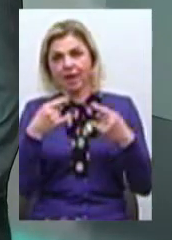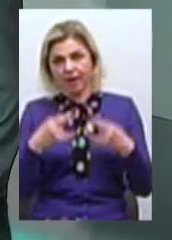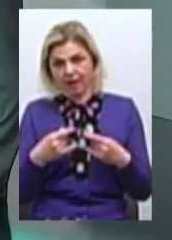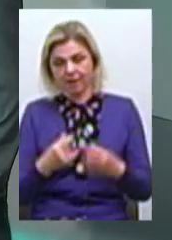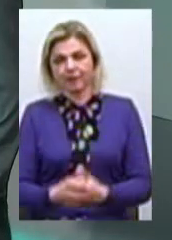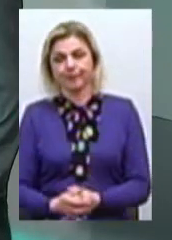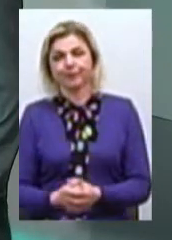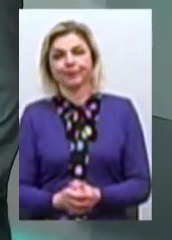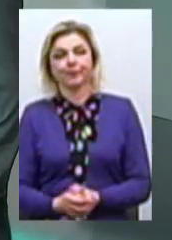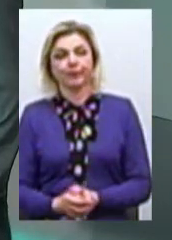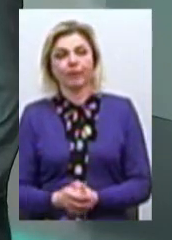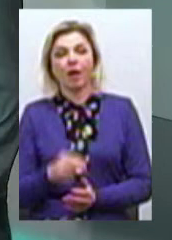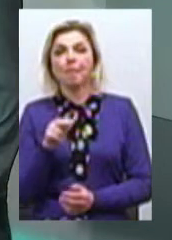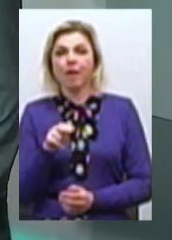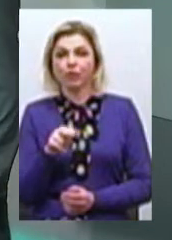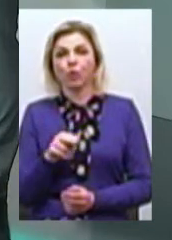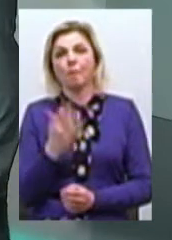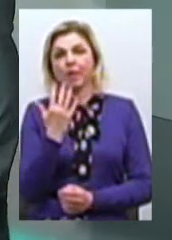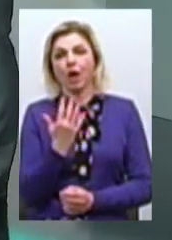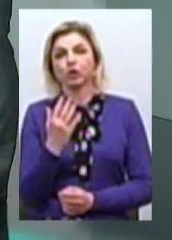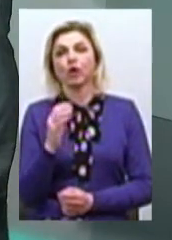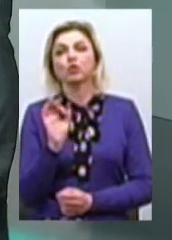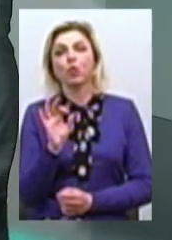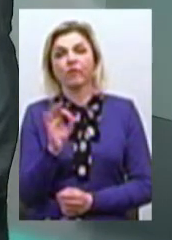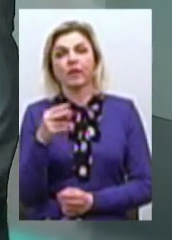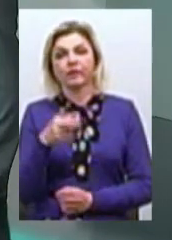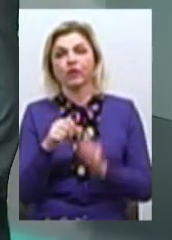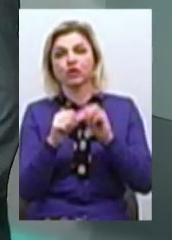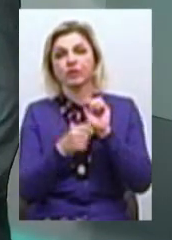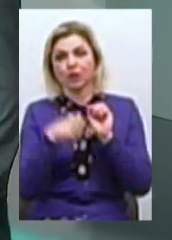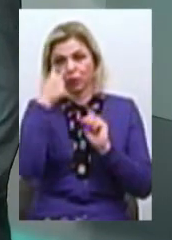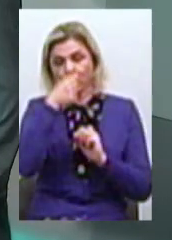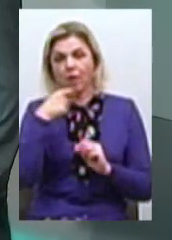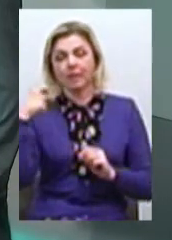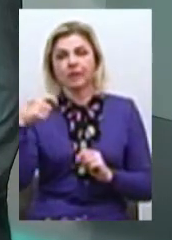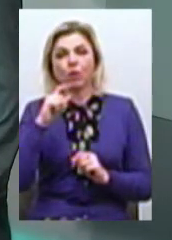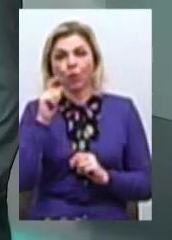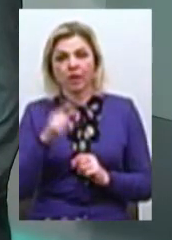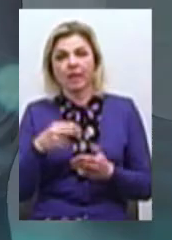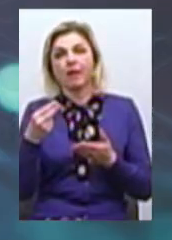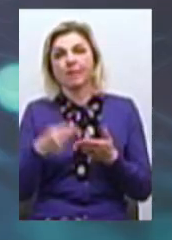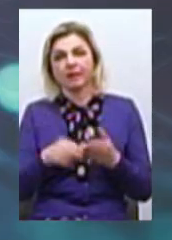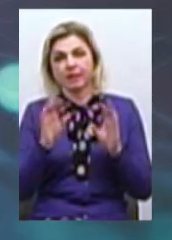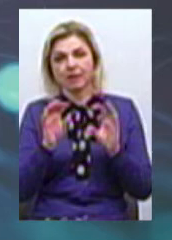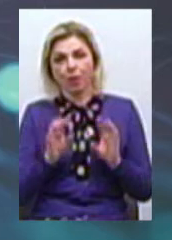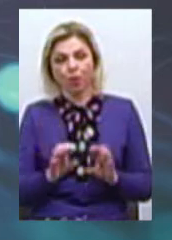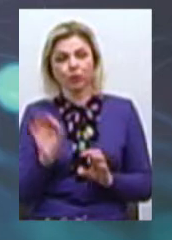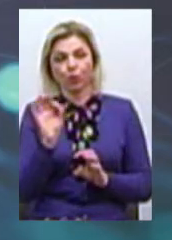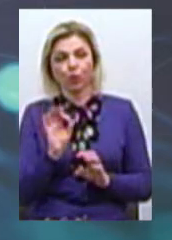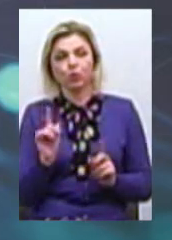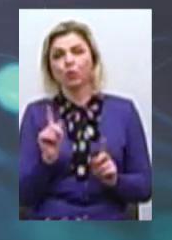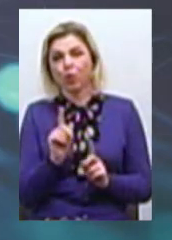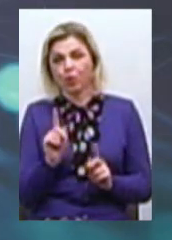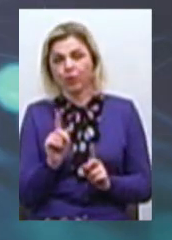76 92 33. Отже, Павло, 5 жовтня 2016 року президент України підписав закон